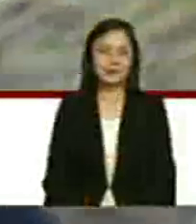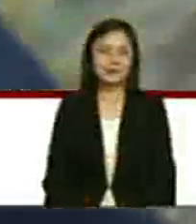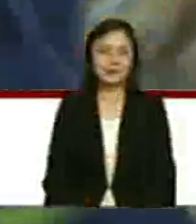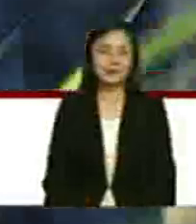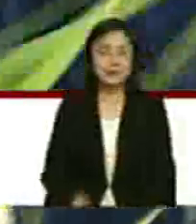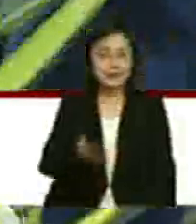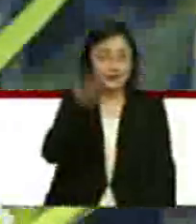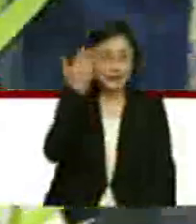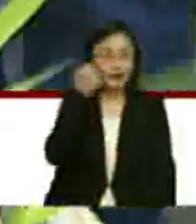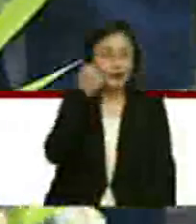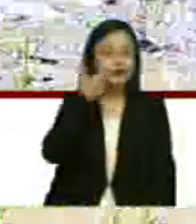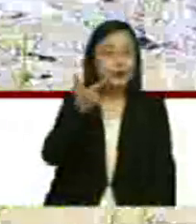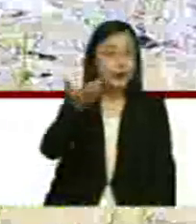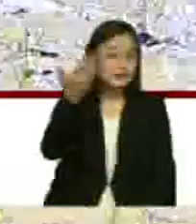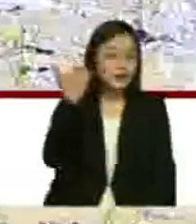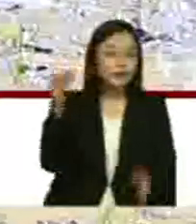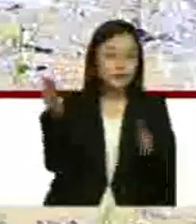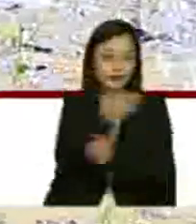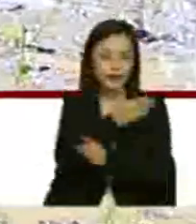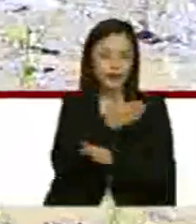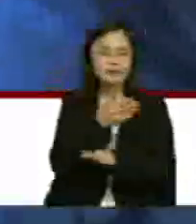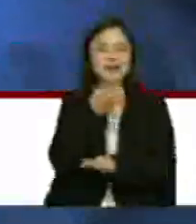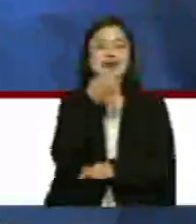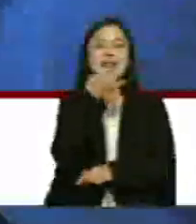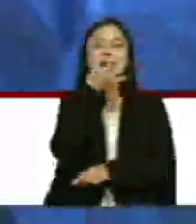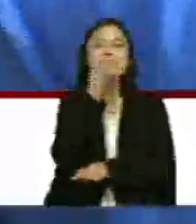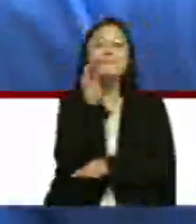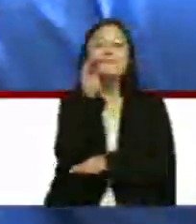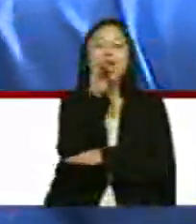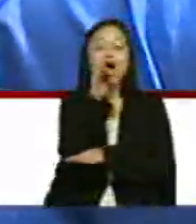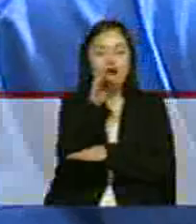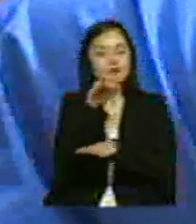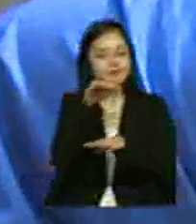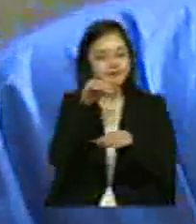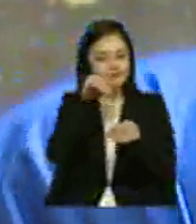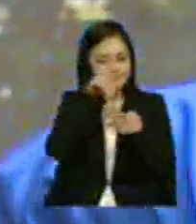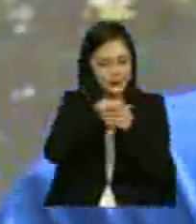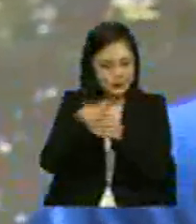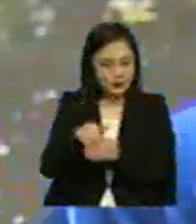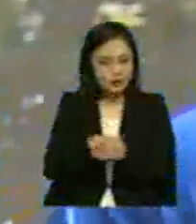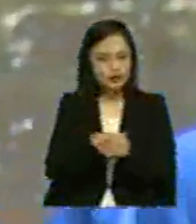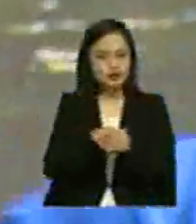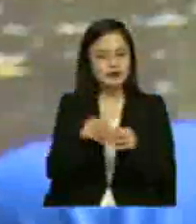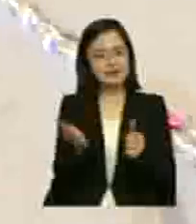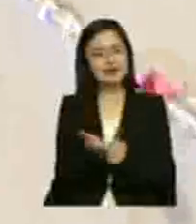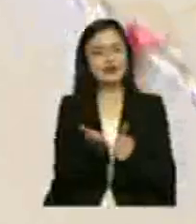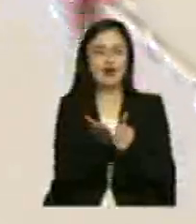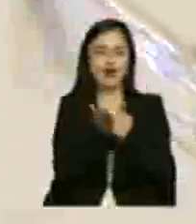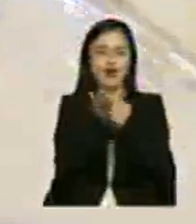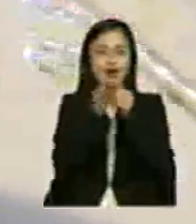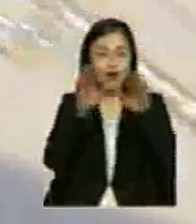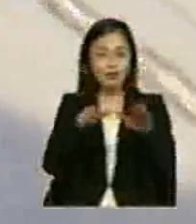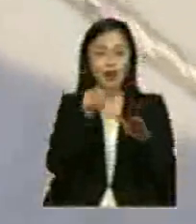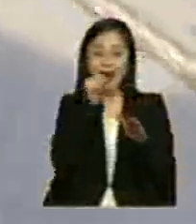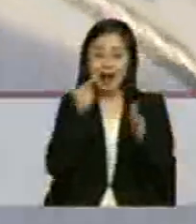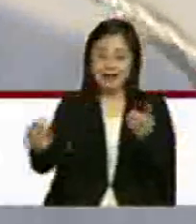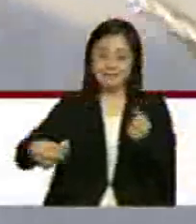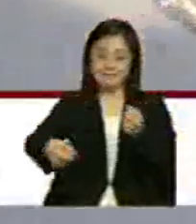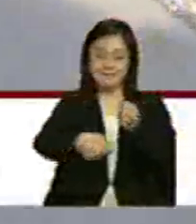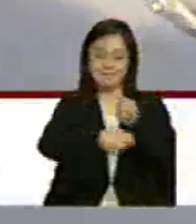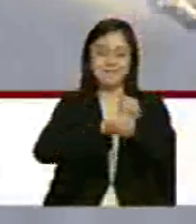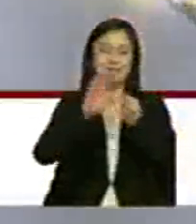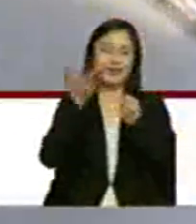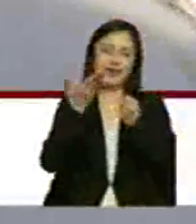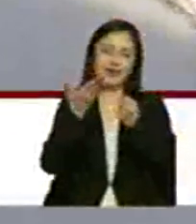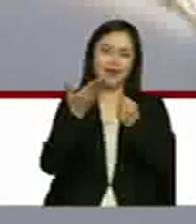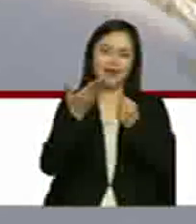결실을 맺었습니다. 지난 5월 모내기를 시작으로 방위습지에 조성된 학생들의 논. 꾸준히 현장을 찾아